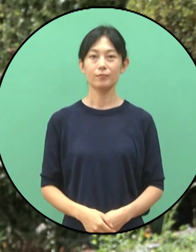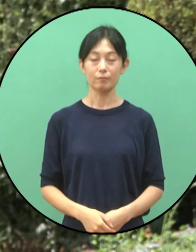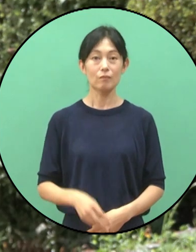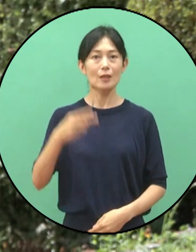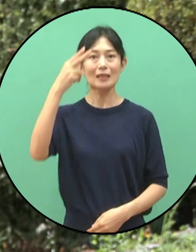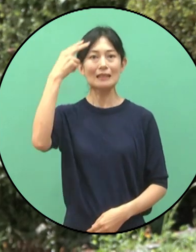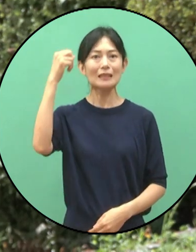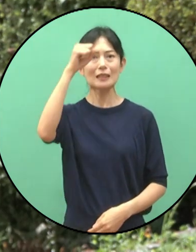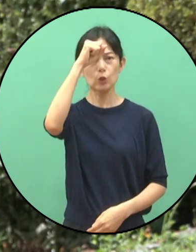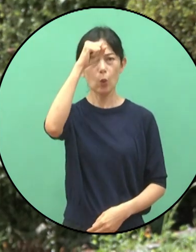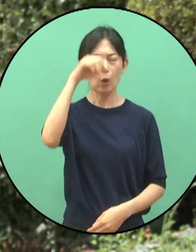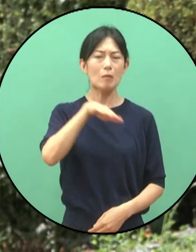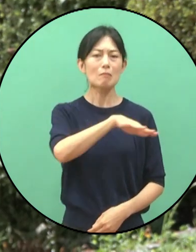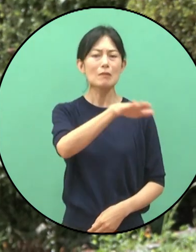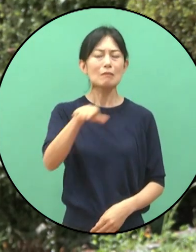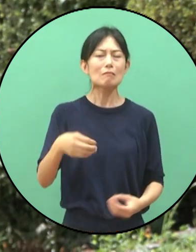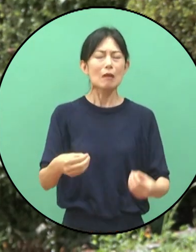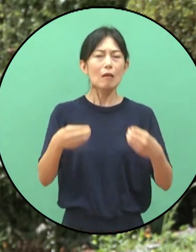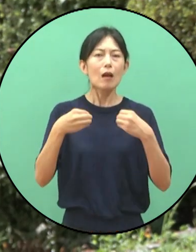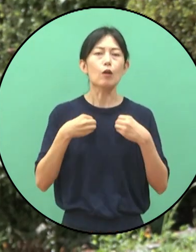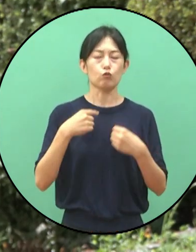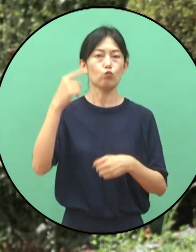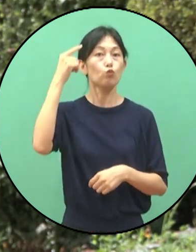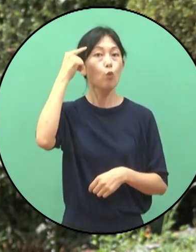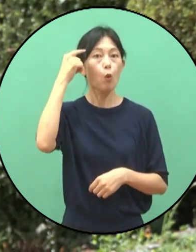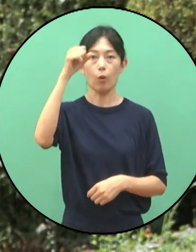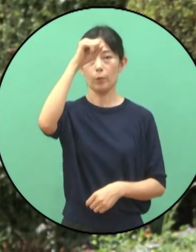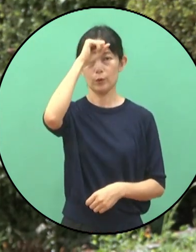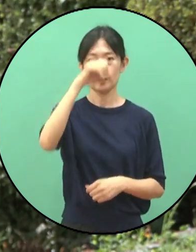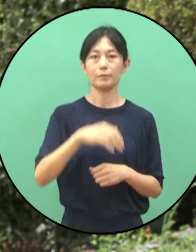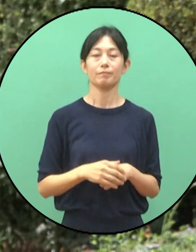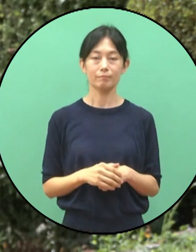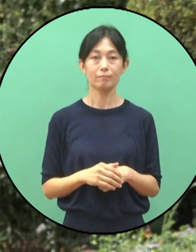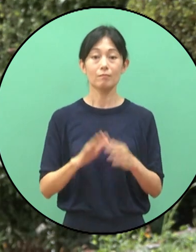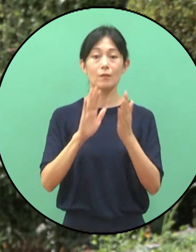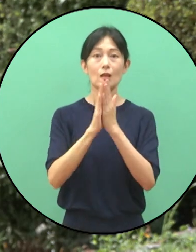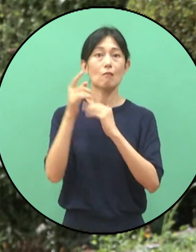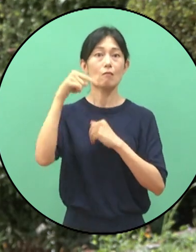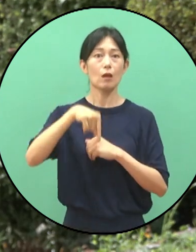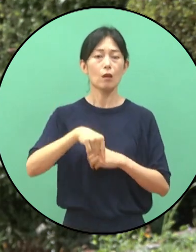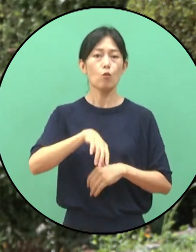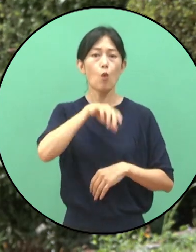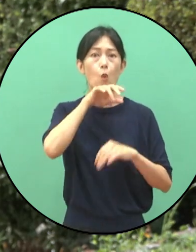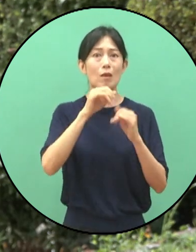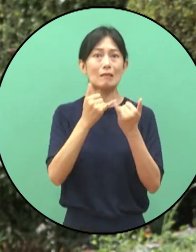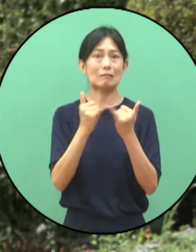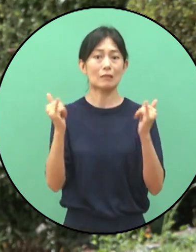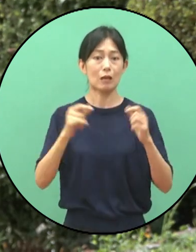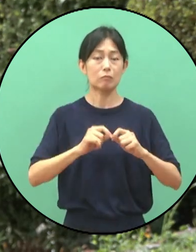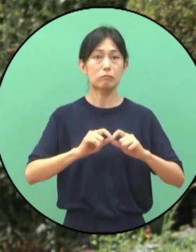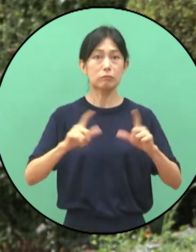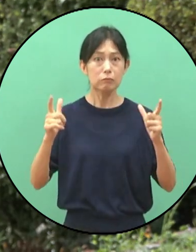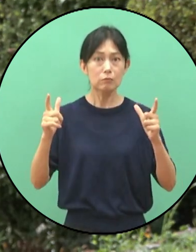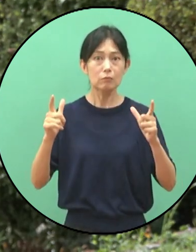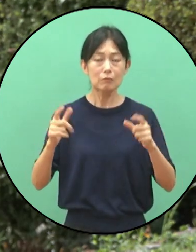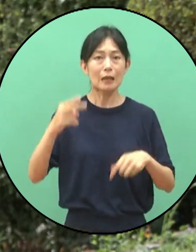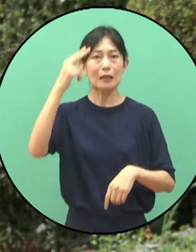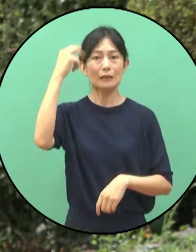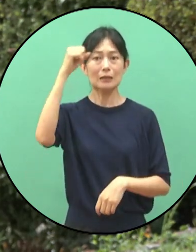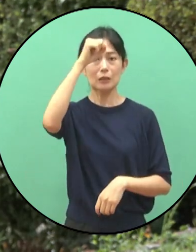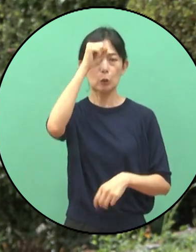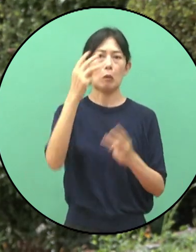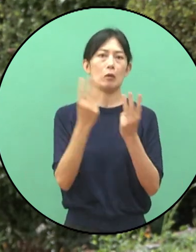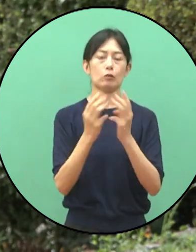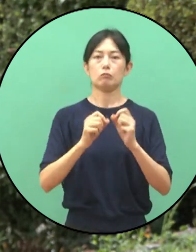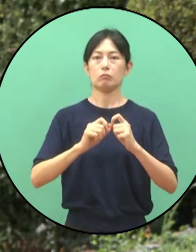認知症は誰もがかかりうる脳の病気です。県内でも高齢化の進展に伴い、認知症の患者数が